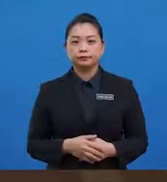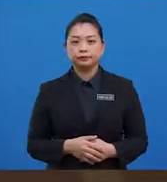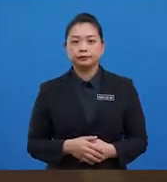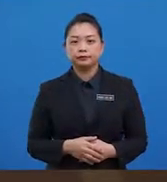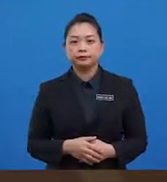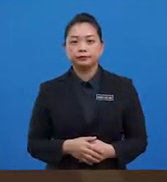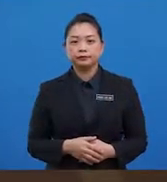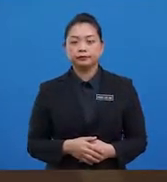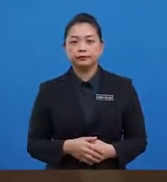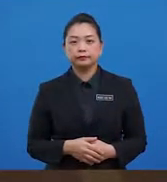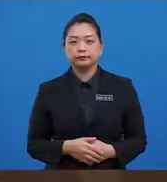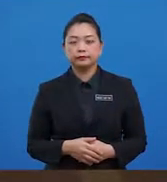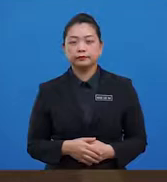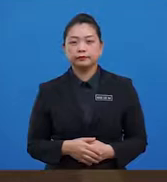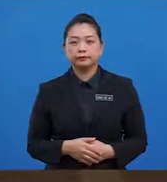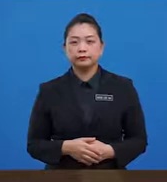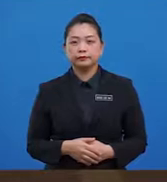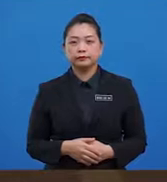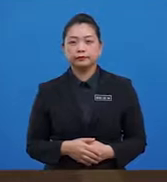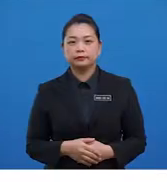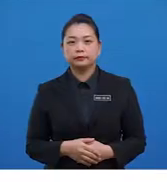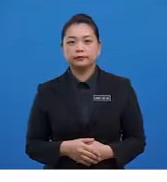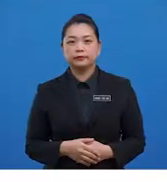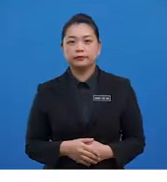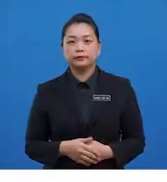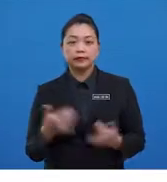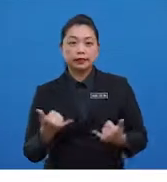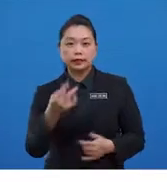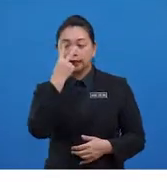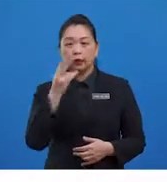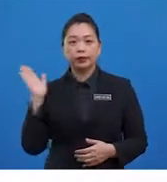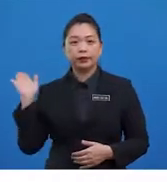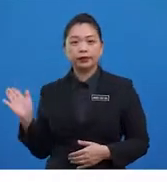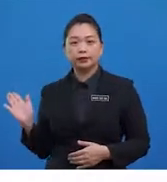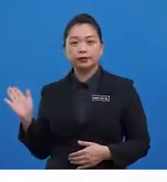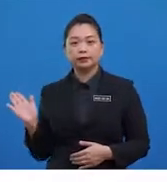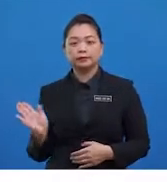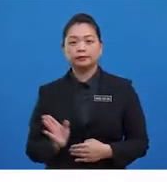Baiklah murid-murid, mari kita lihat tentang kalung diraja.